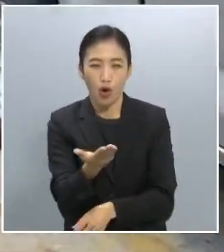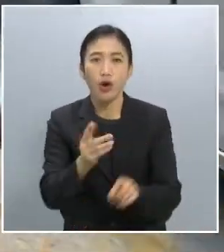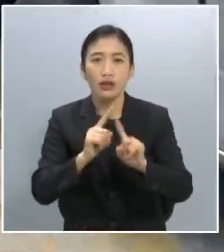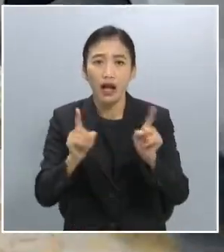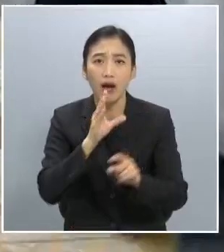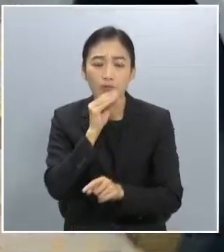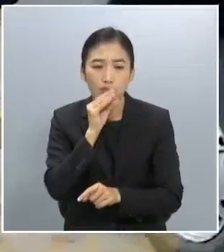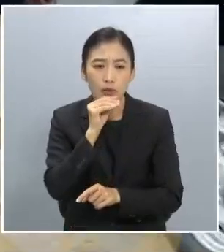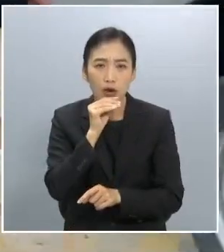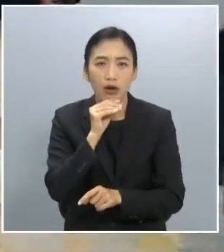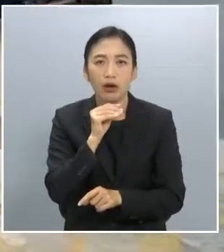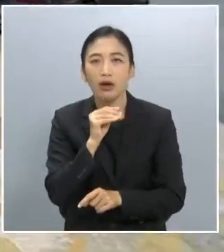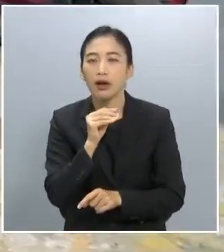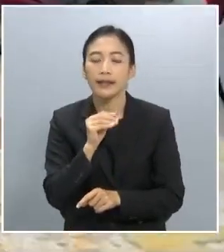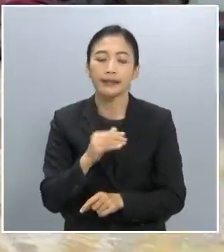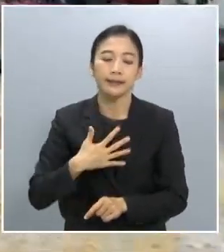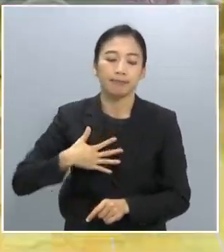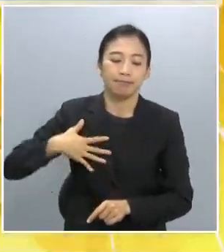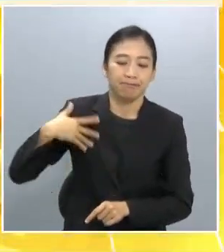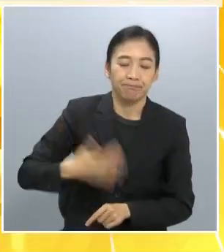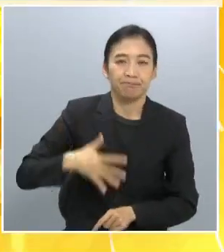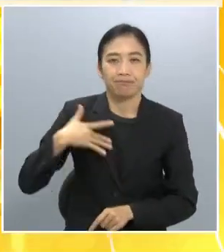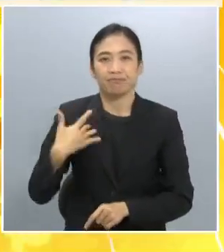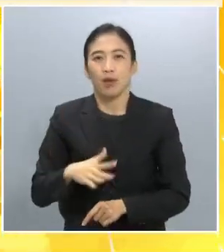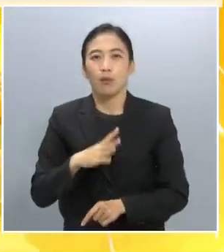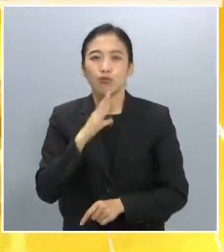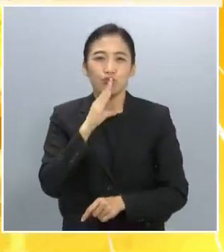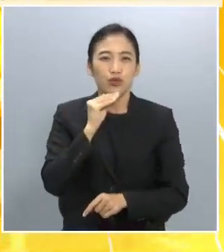รทำให้ไม่พอใจแล้วมาก่อเหตุท่านผู้ชม